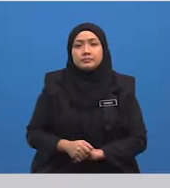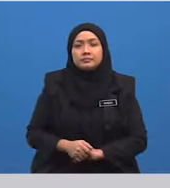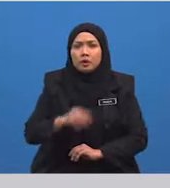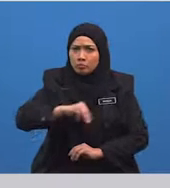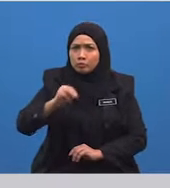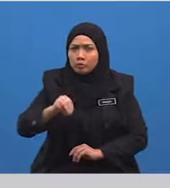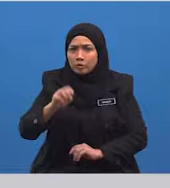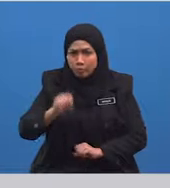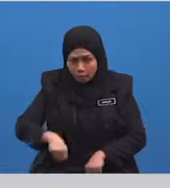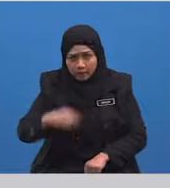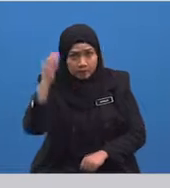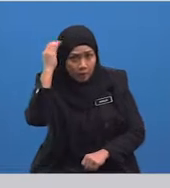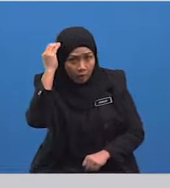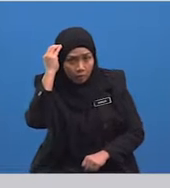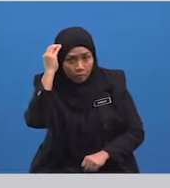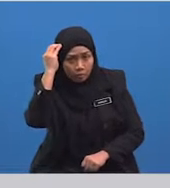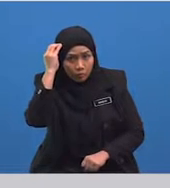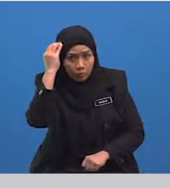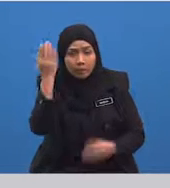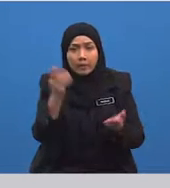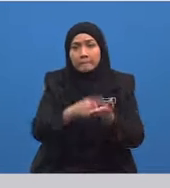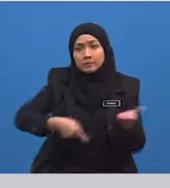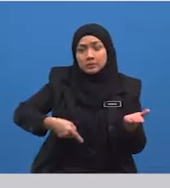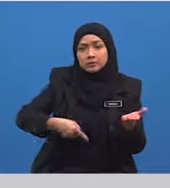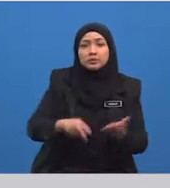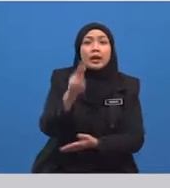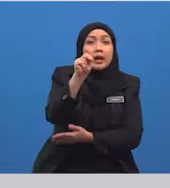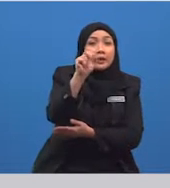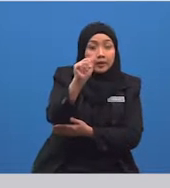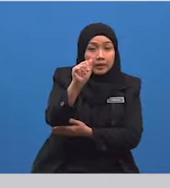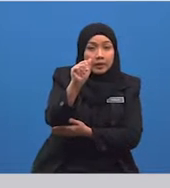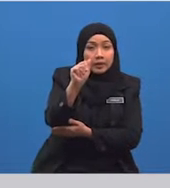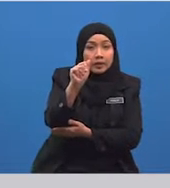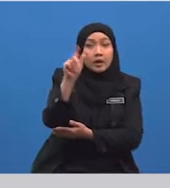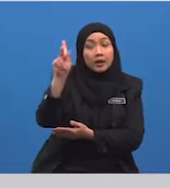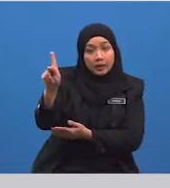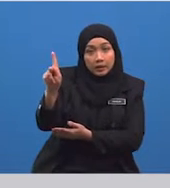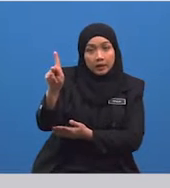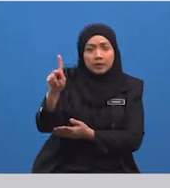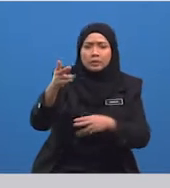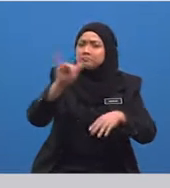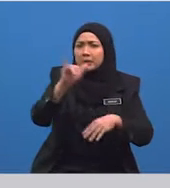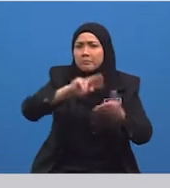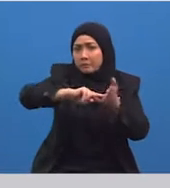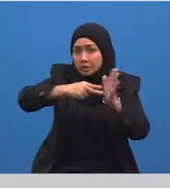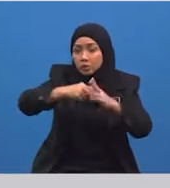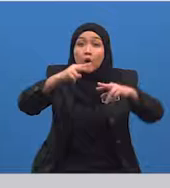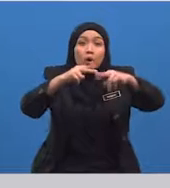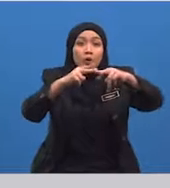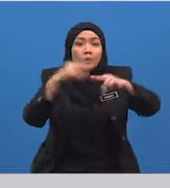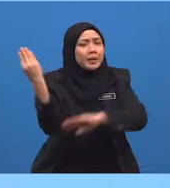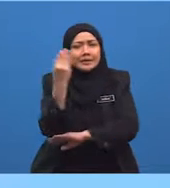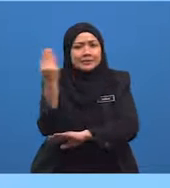tahu natrium klorida ialah garam biasa yang digunakan semasa